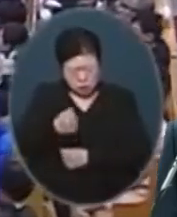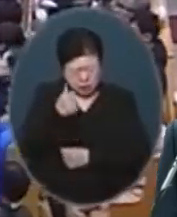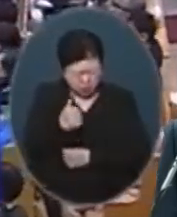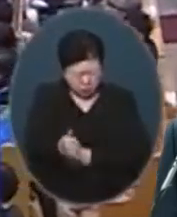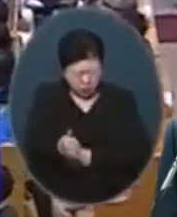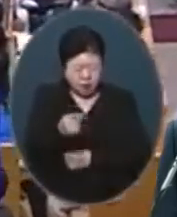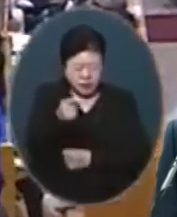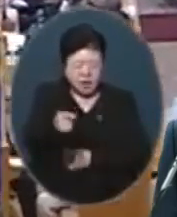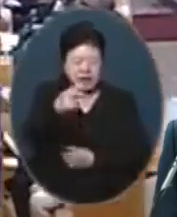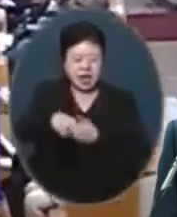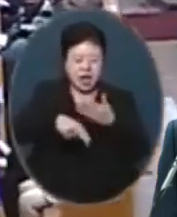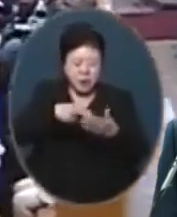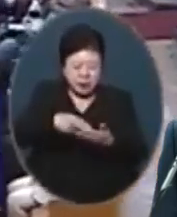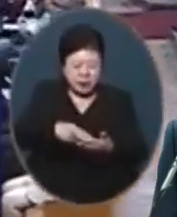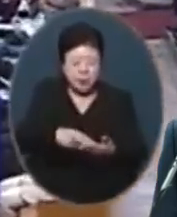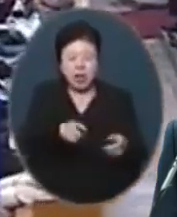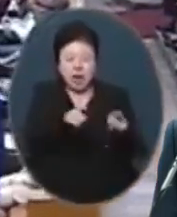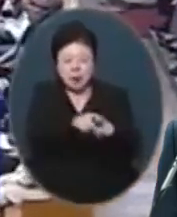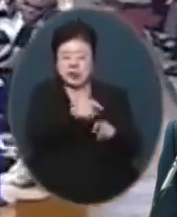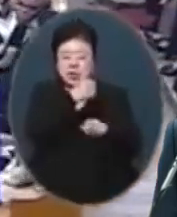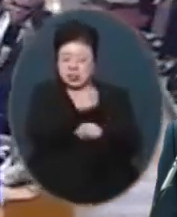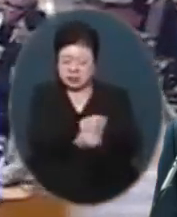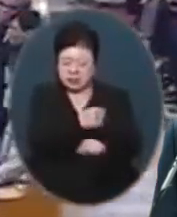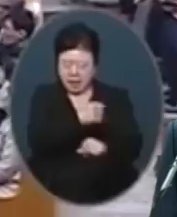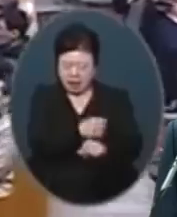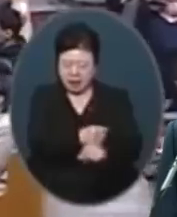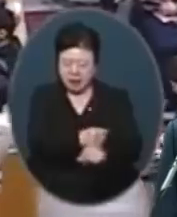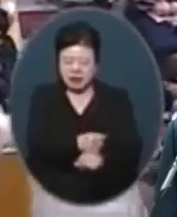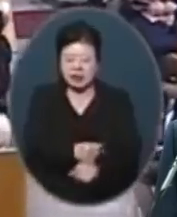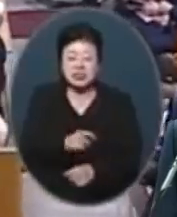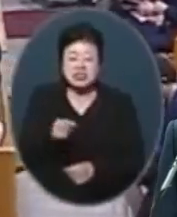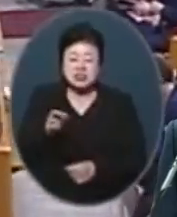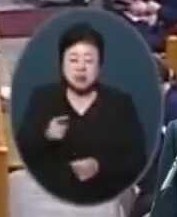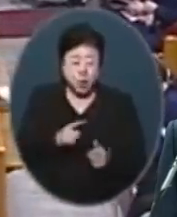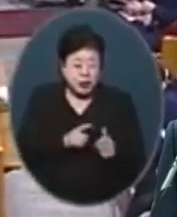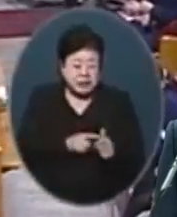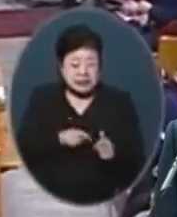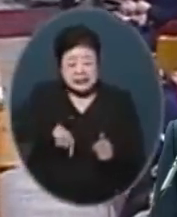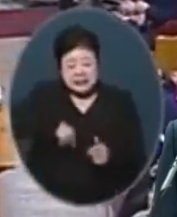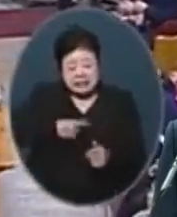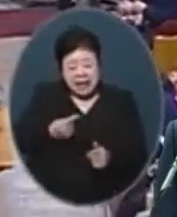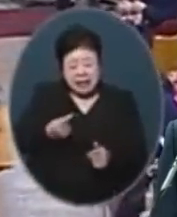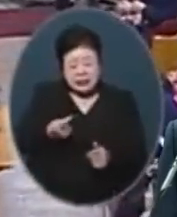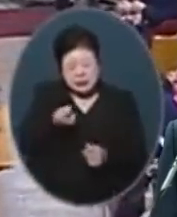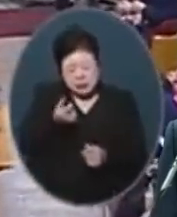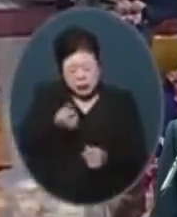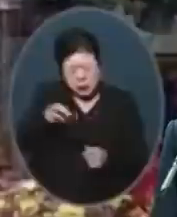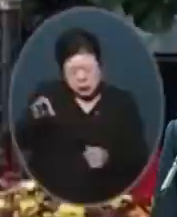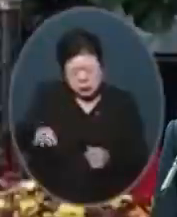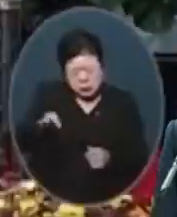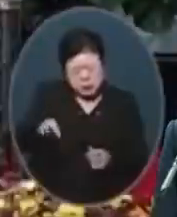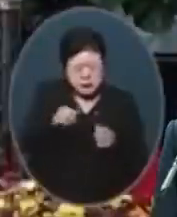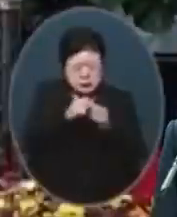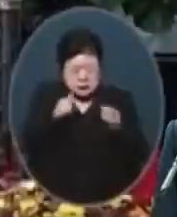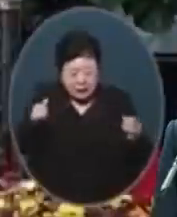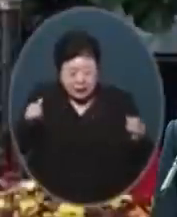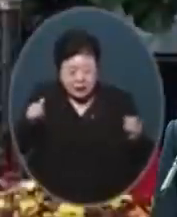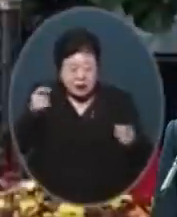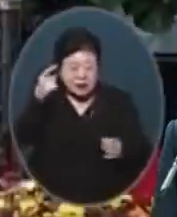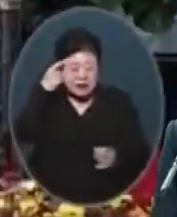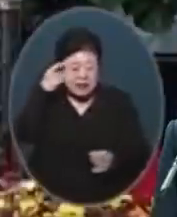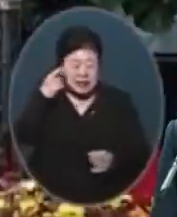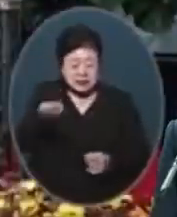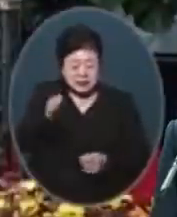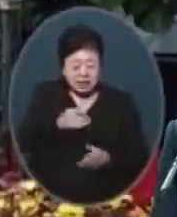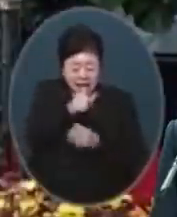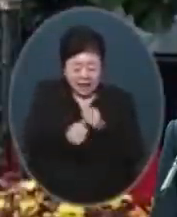용사여 야훼께서 너와 함께 하시도다. 기드온은 자신을 작고 보잘것없는 사람이라고